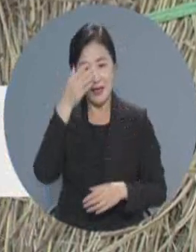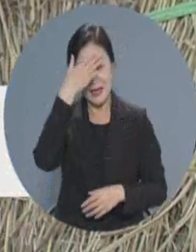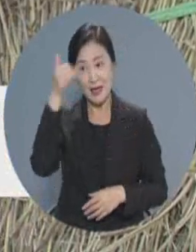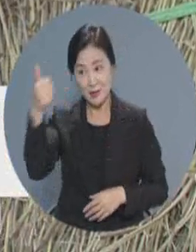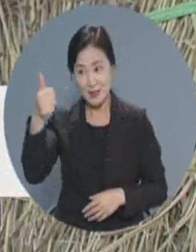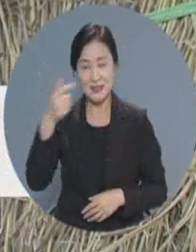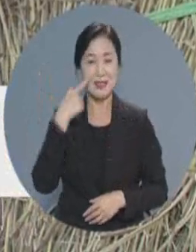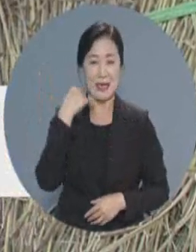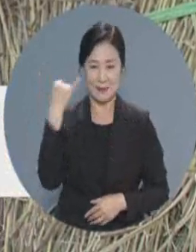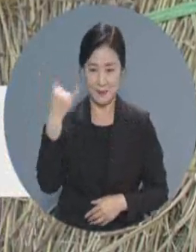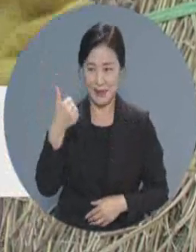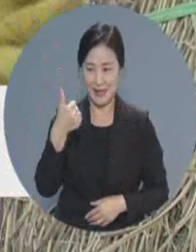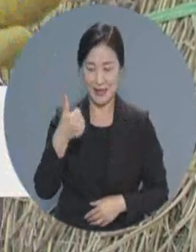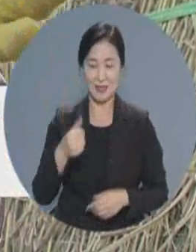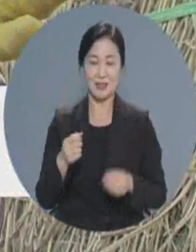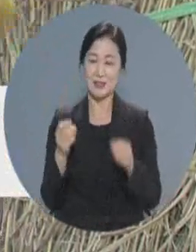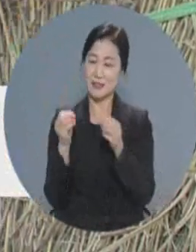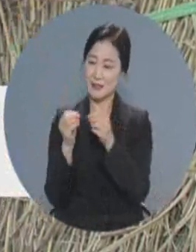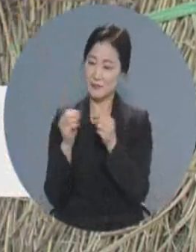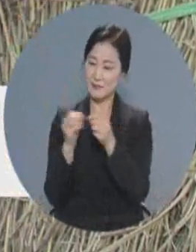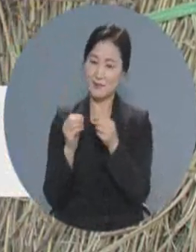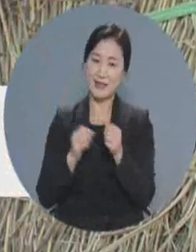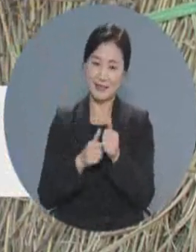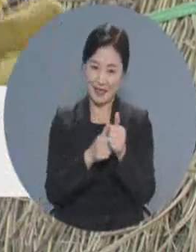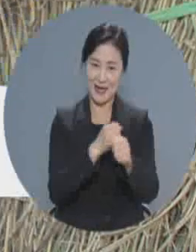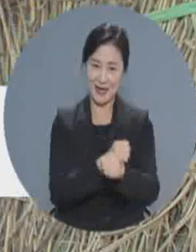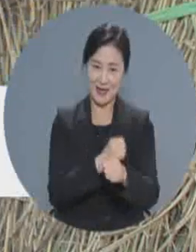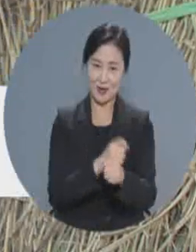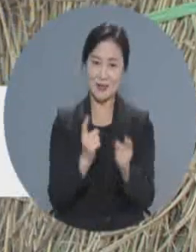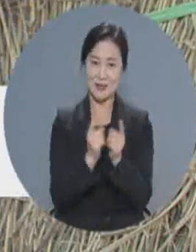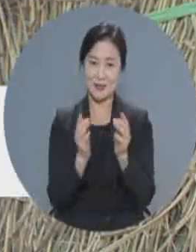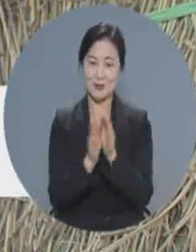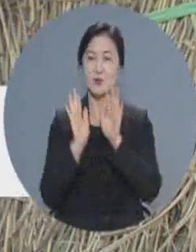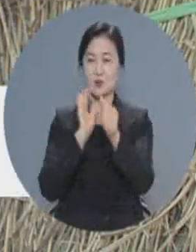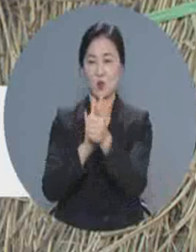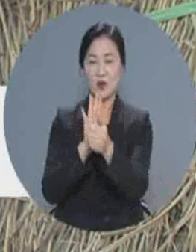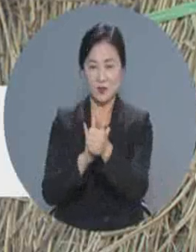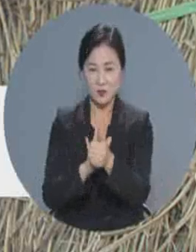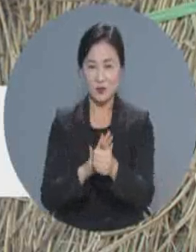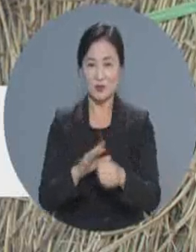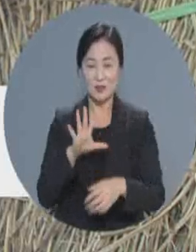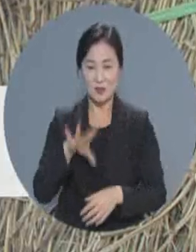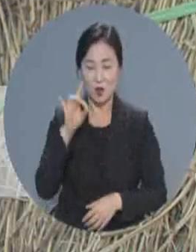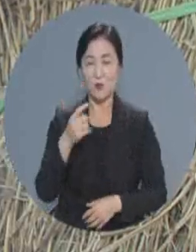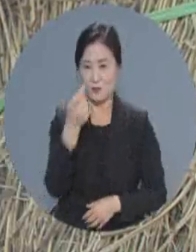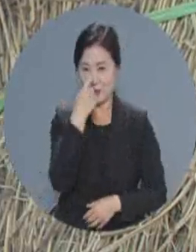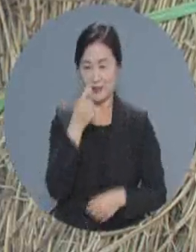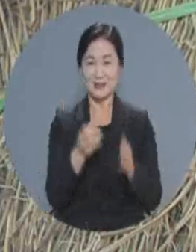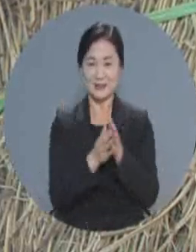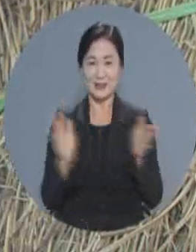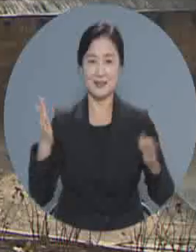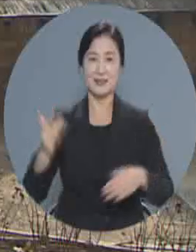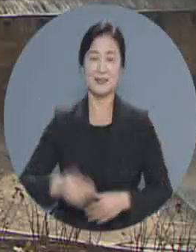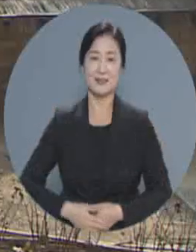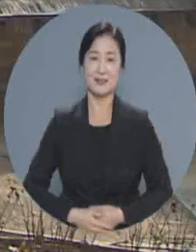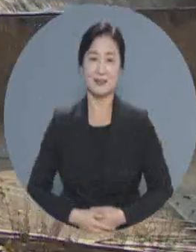하고 집도 올려주고 지붕을 하고 잡아도 주고 처음에 그렇게 해서 배웠죠.